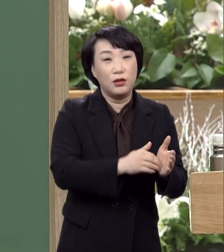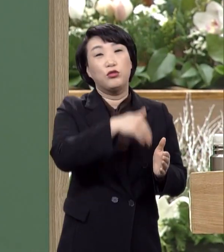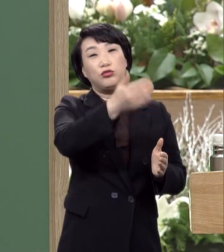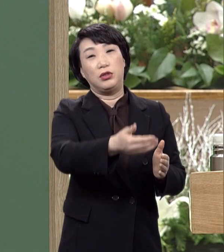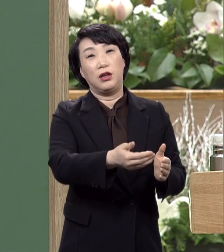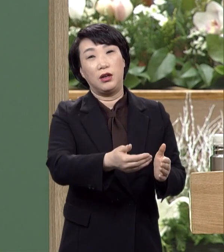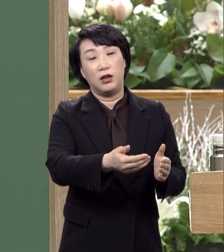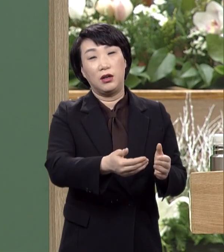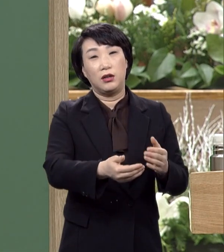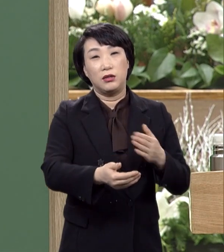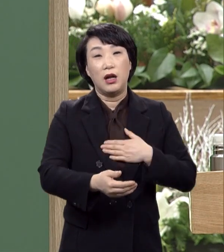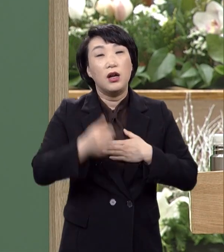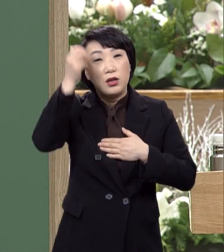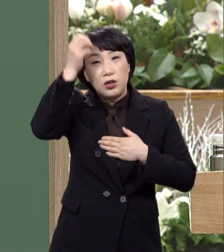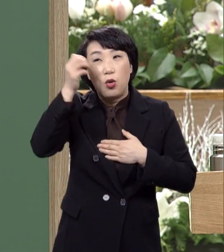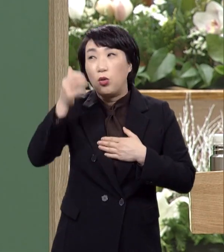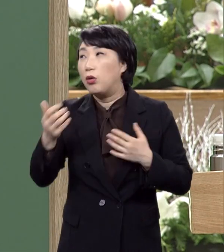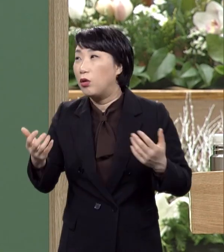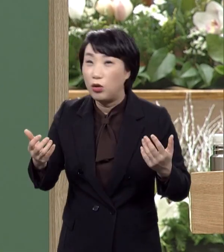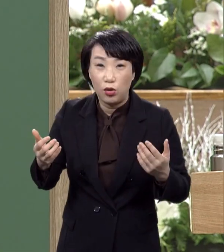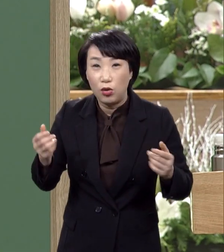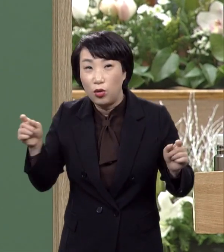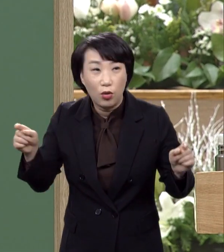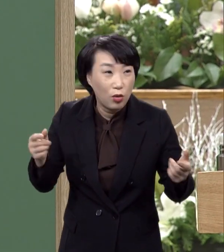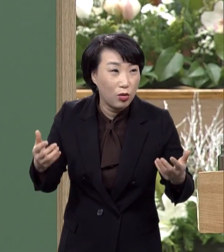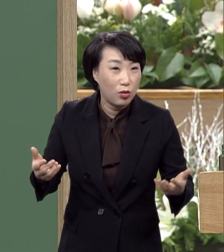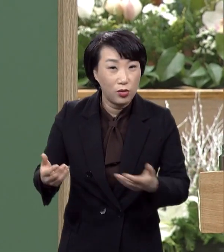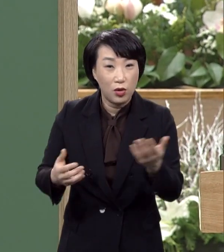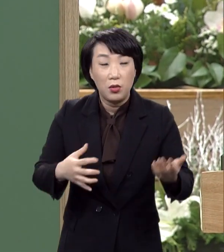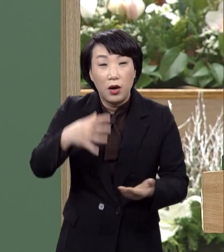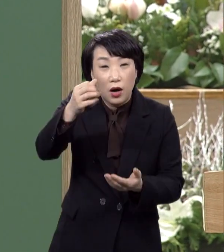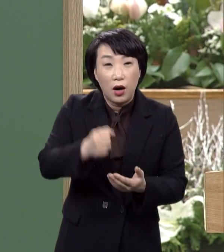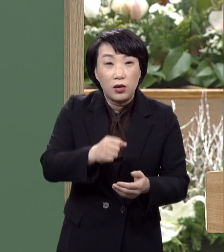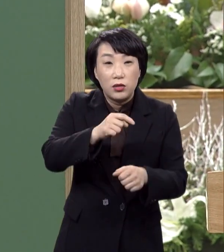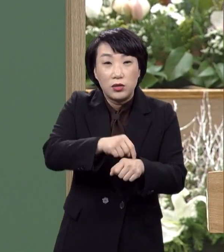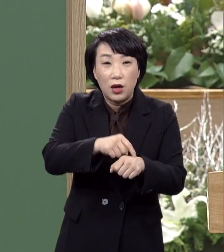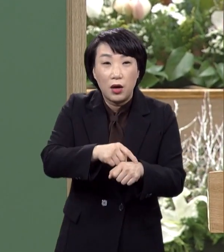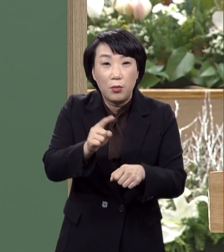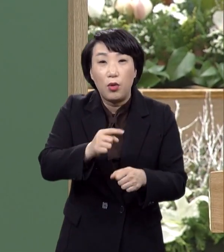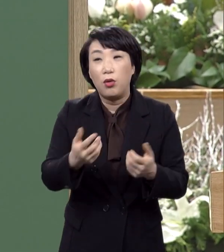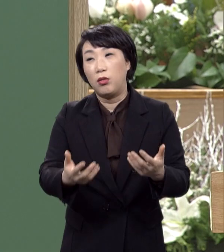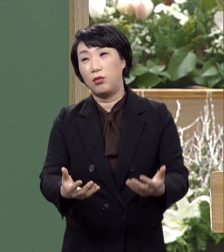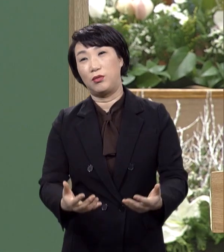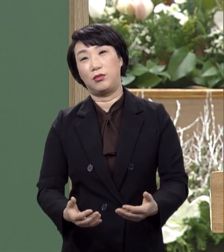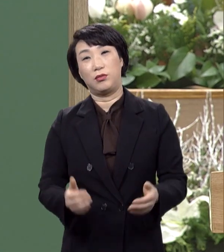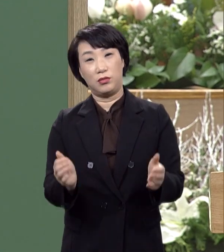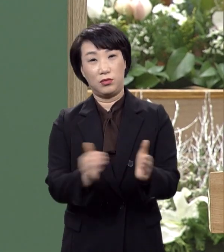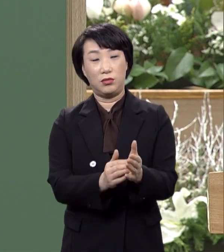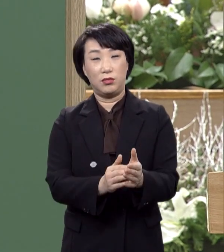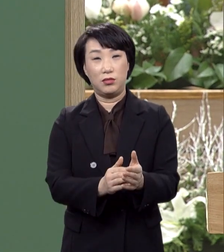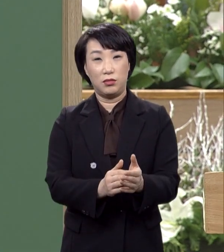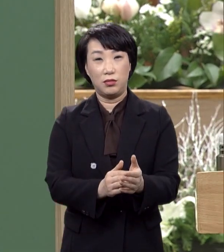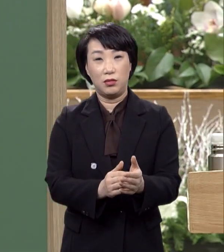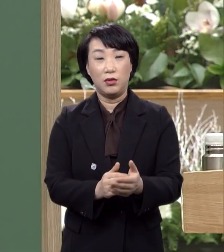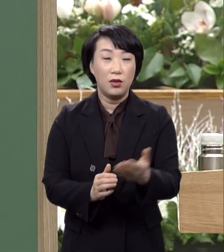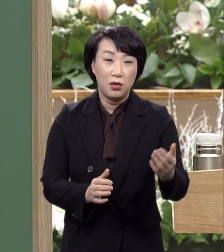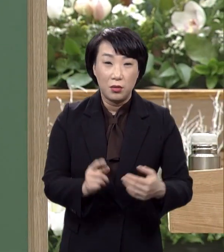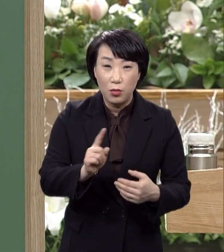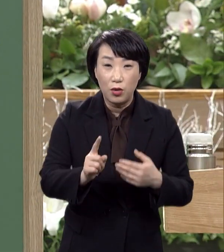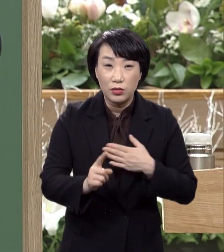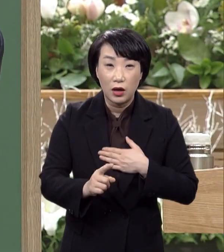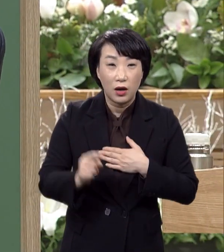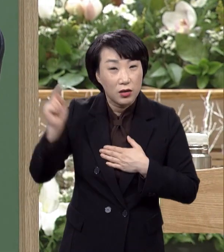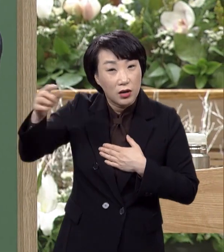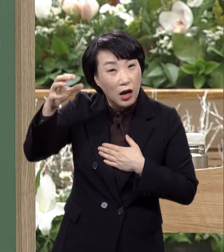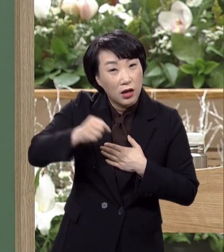다음 당신의 영혼은 무엇을 얻을 시간이 있겠습니까? 무엇을 소유할